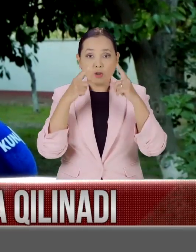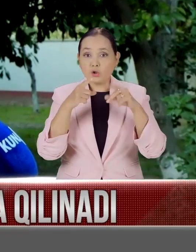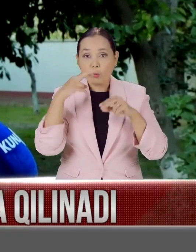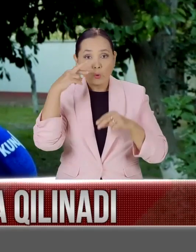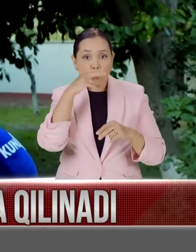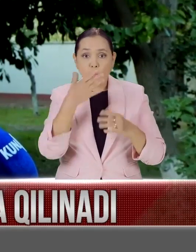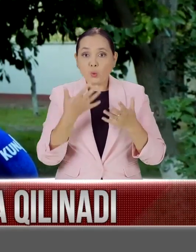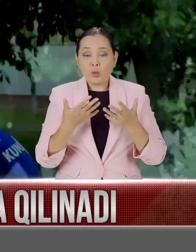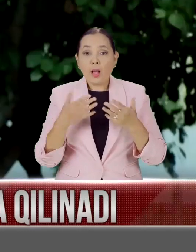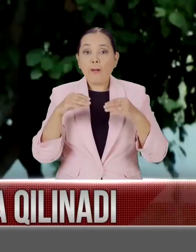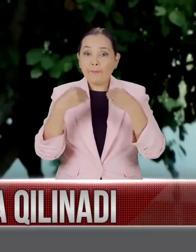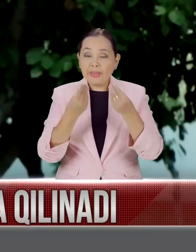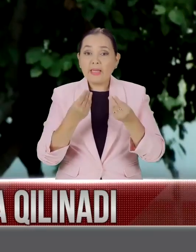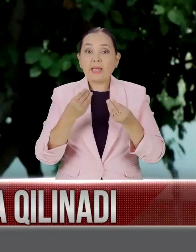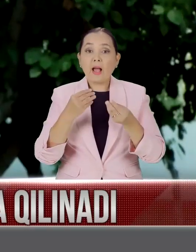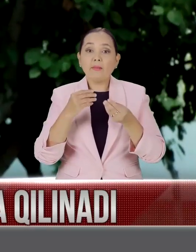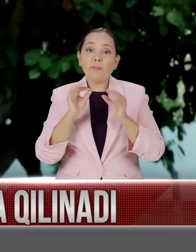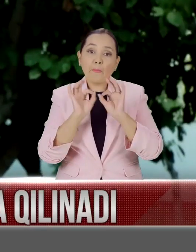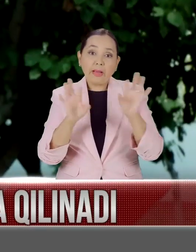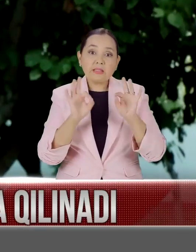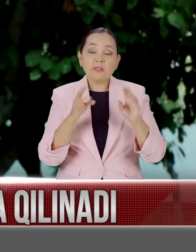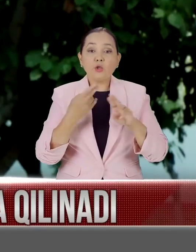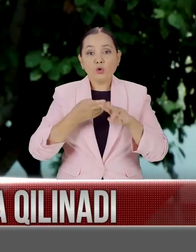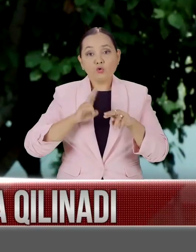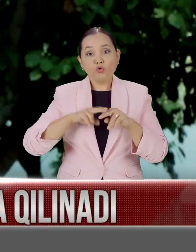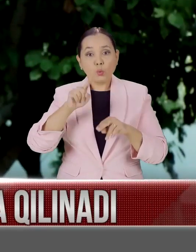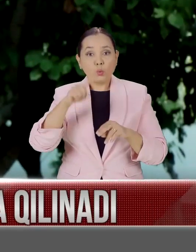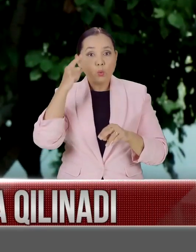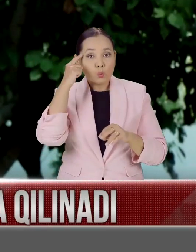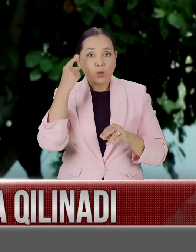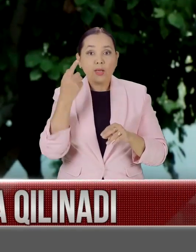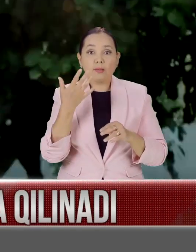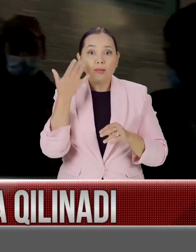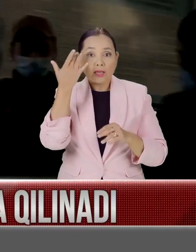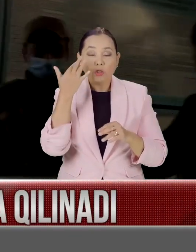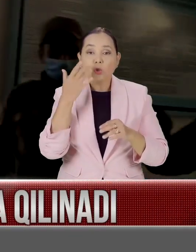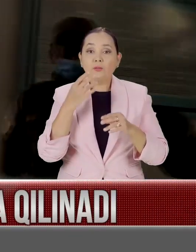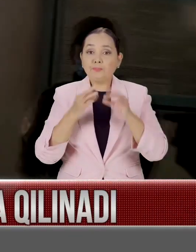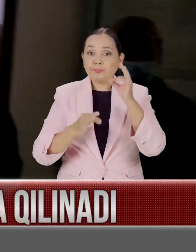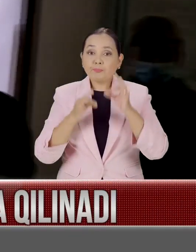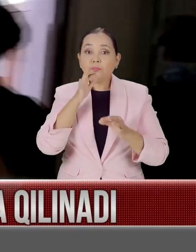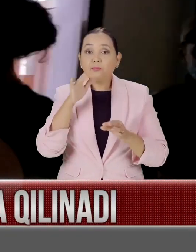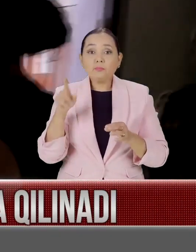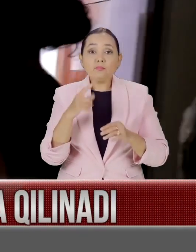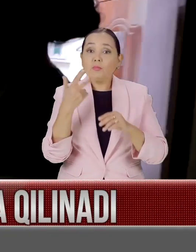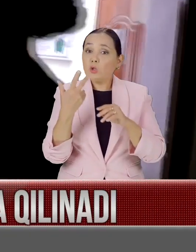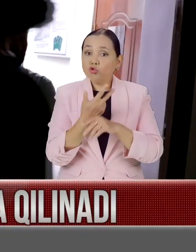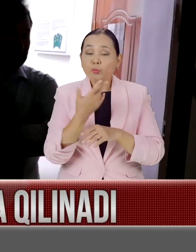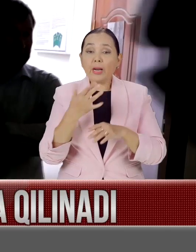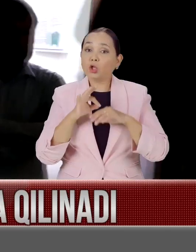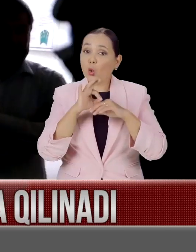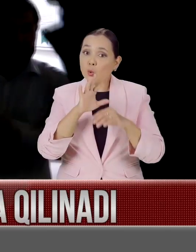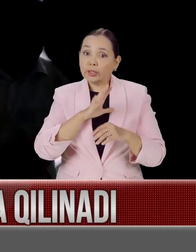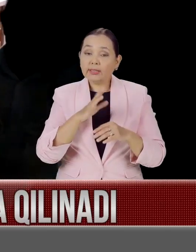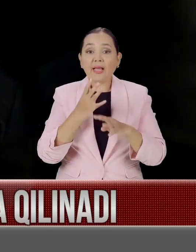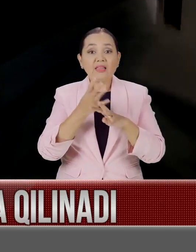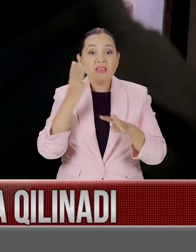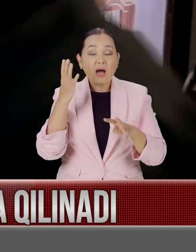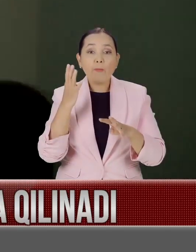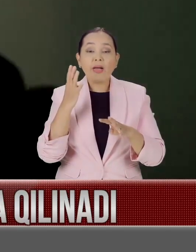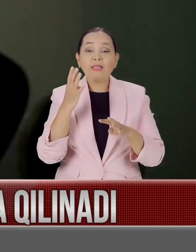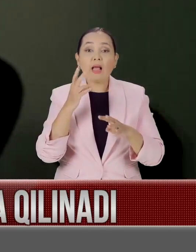bu noto'g'ri deganligimiz uchun bergan pozitsiyalari bo'yicha shu narsani shu nuqtai nazarda ushlab oldik. Sud jarayoni shu vaqtgacha 3 marotaba